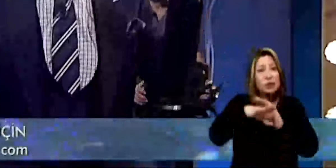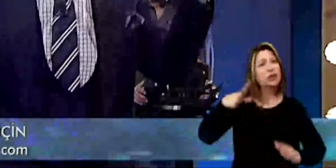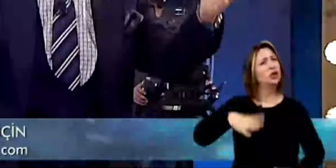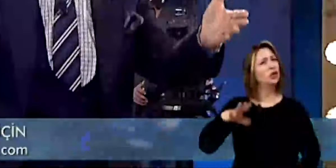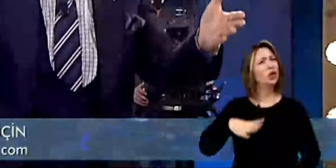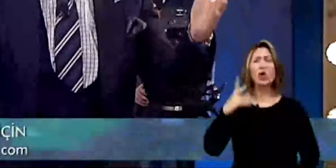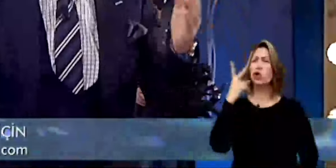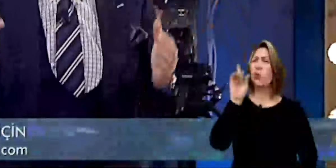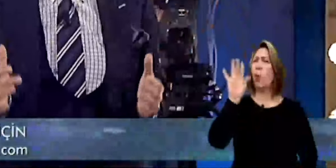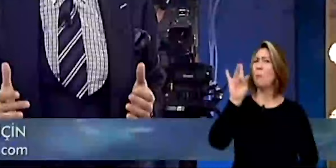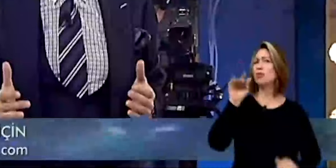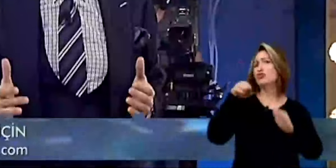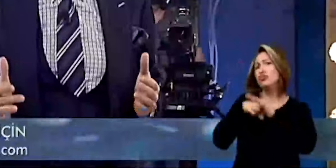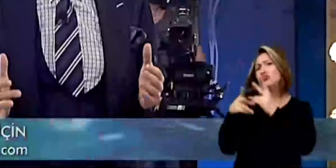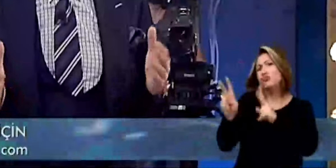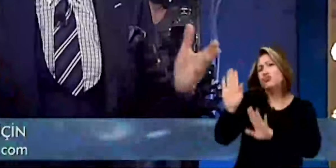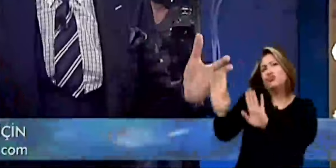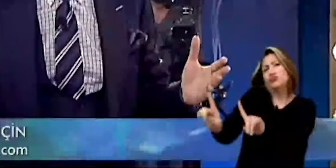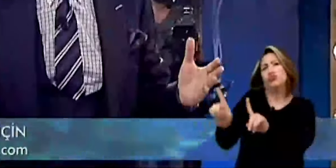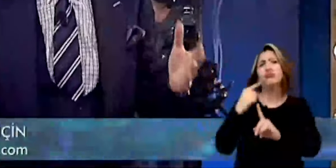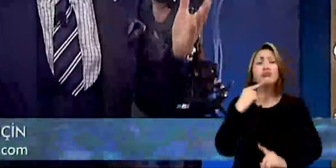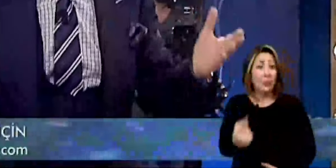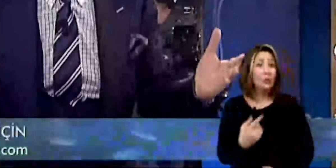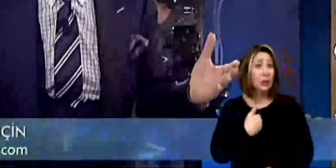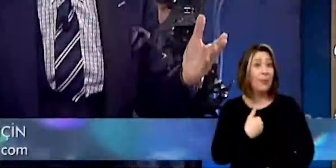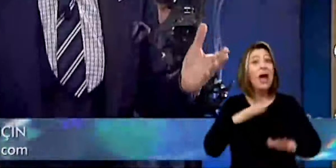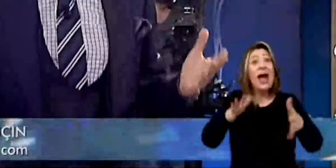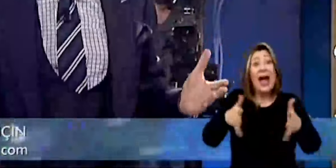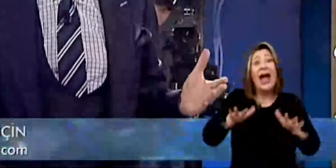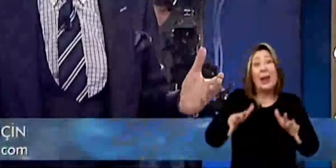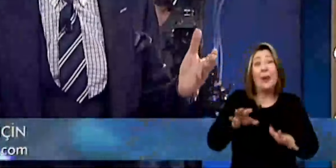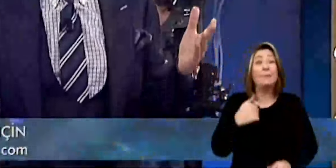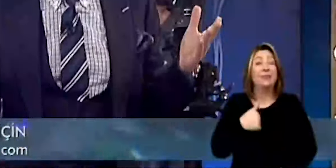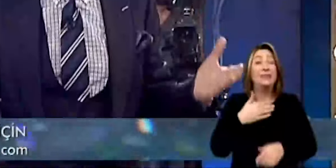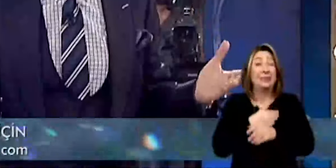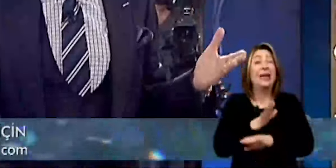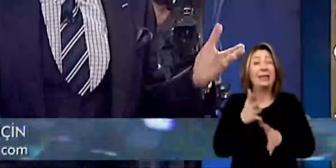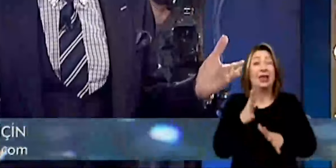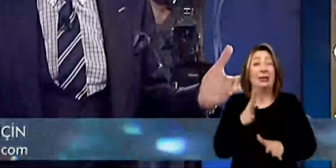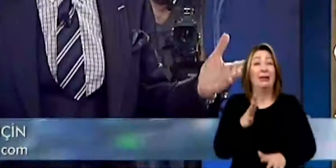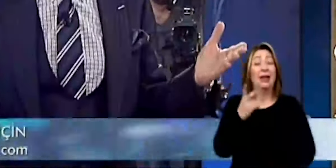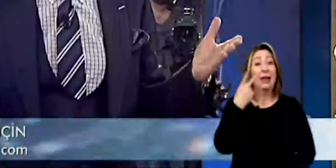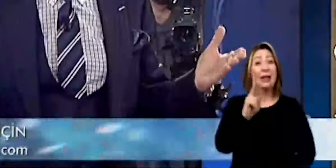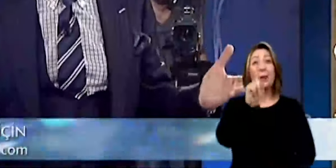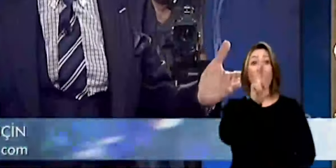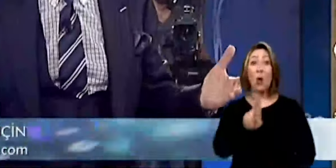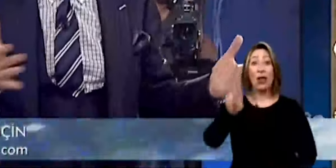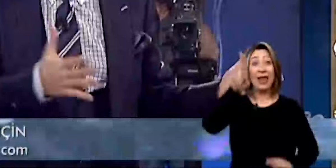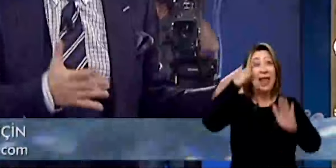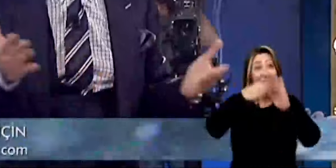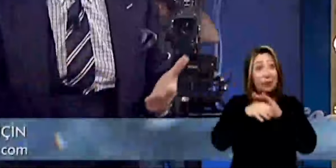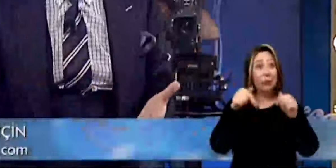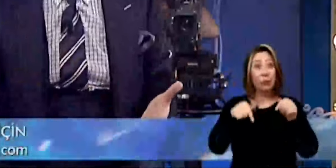isteyenlerin 2015'e girmekte serbest olduklarını söylemiştim. Galiba biz gerçekten 2017'ye girdik